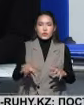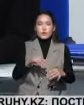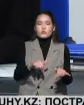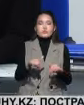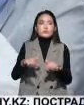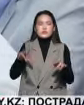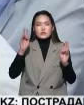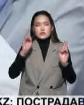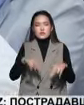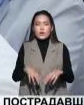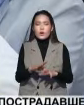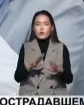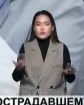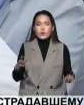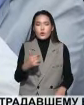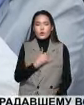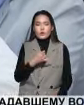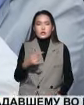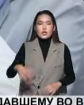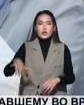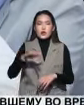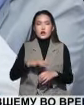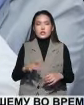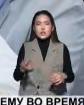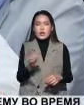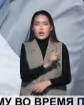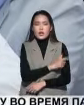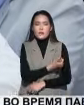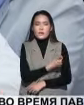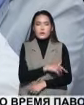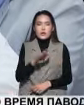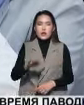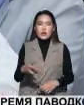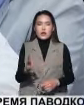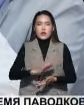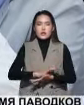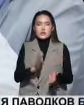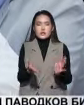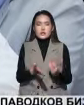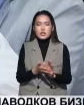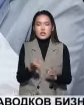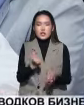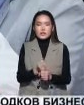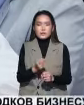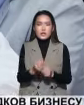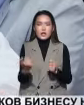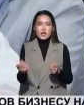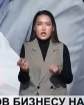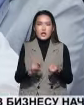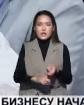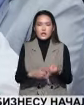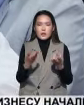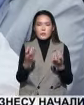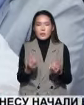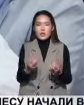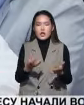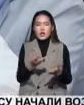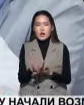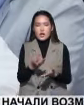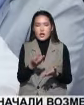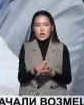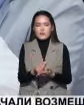Только у нашей детской областной больницы, согласно коллективному договору, все прибывшие молодые врачи получают, оплачиваются, в связи с